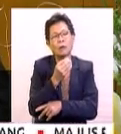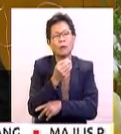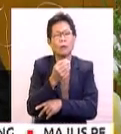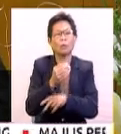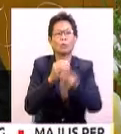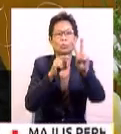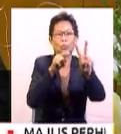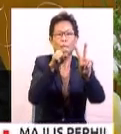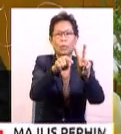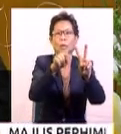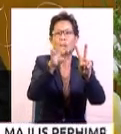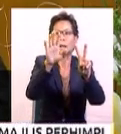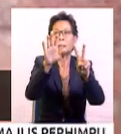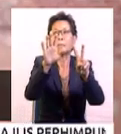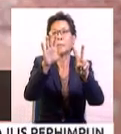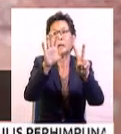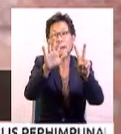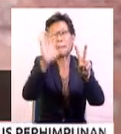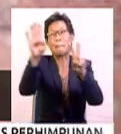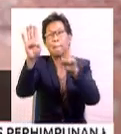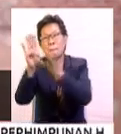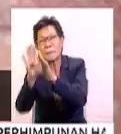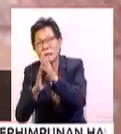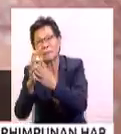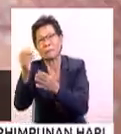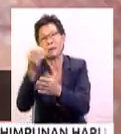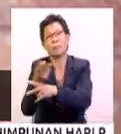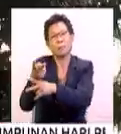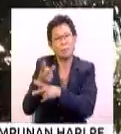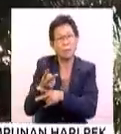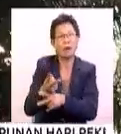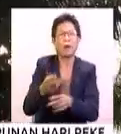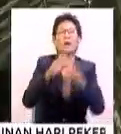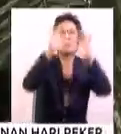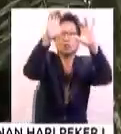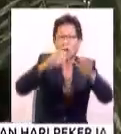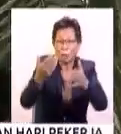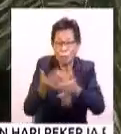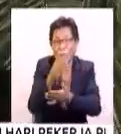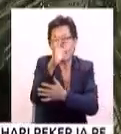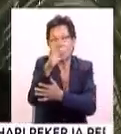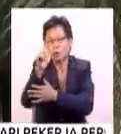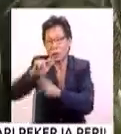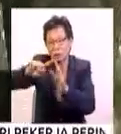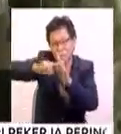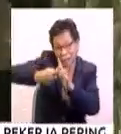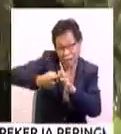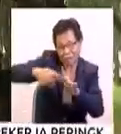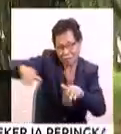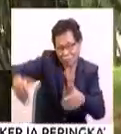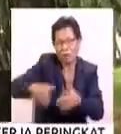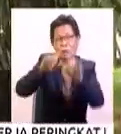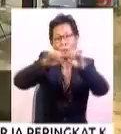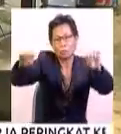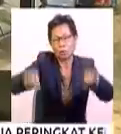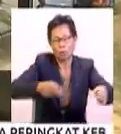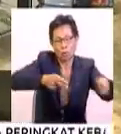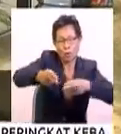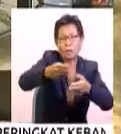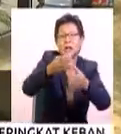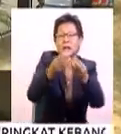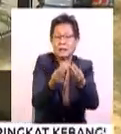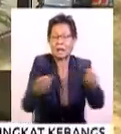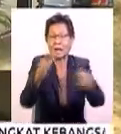sebanyak 2.5 bilion ringgit. Di bawah model baru ini, Felda memperkenalkan sistem pengurusan tanah